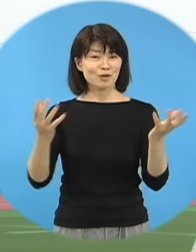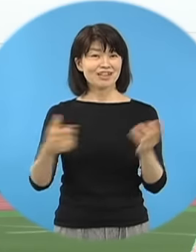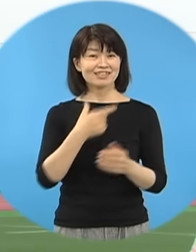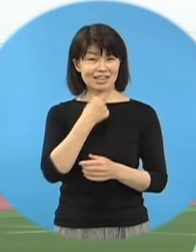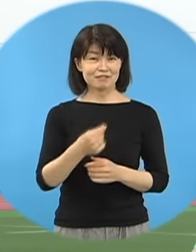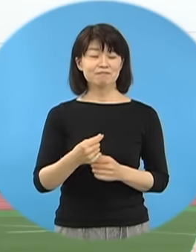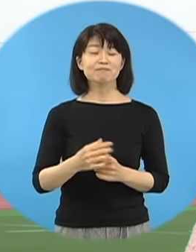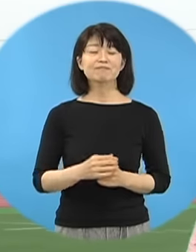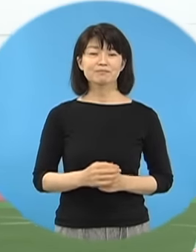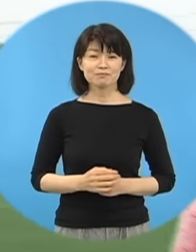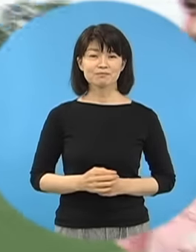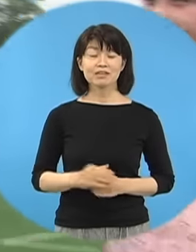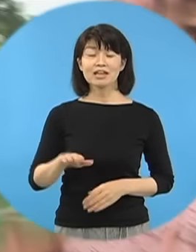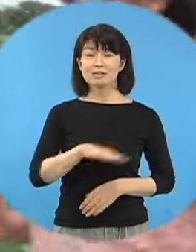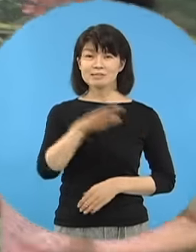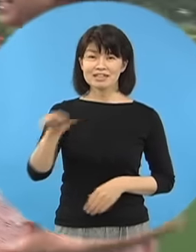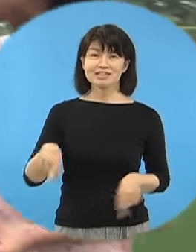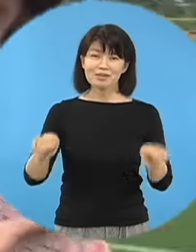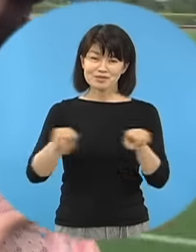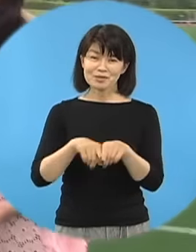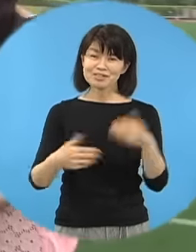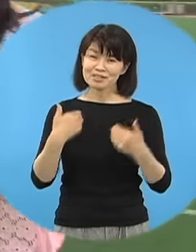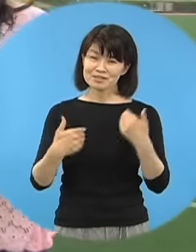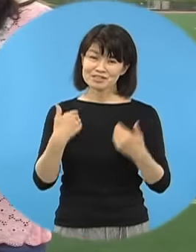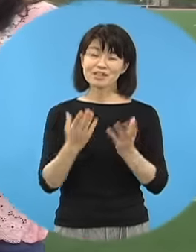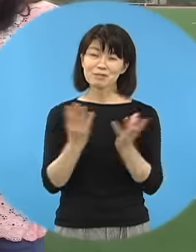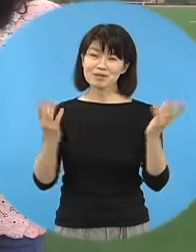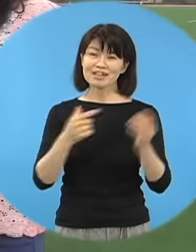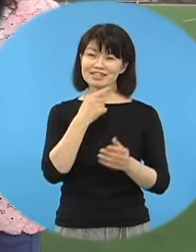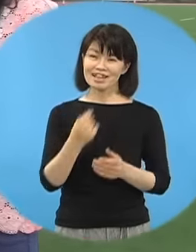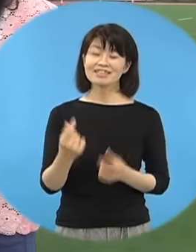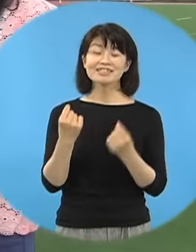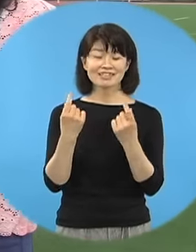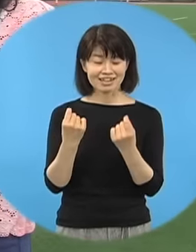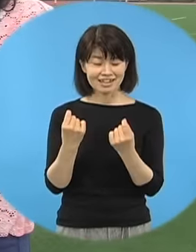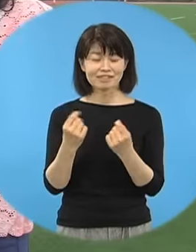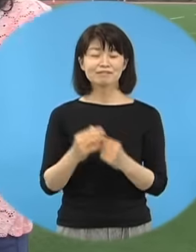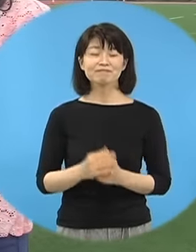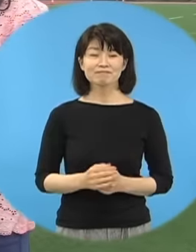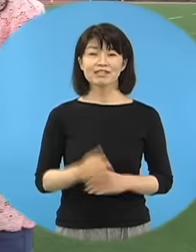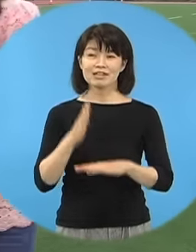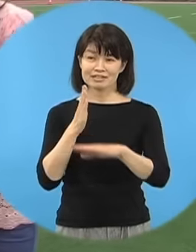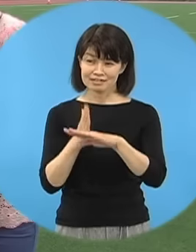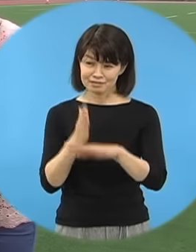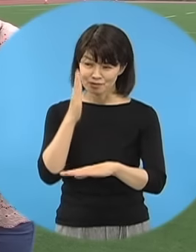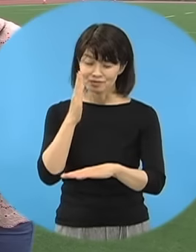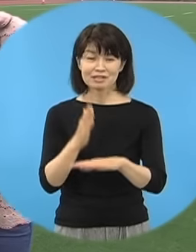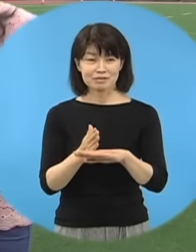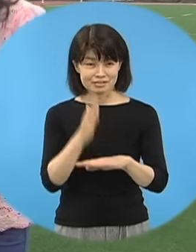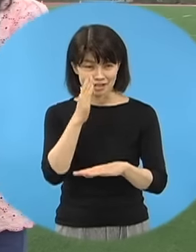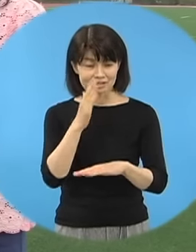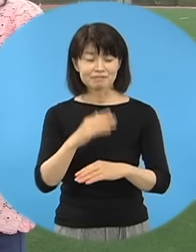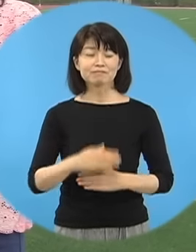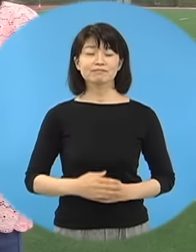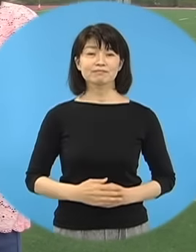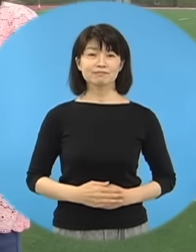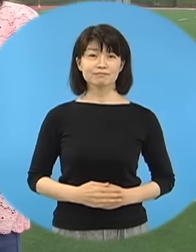盛り上げていきましょう皆さんと楽しみながら盛り上げていきたいですよね今回は奥さんどうもありがとうございましたありがとうござい